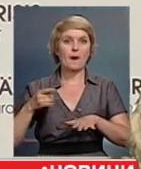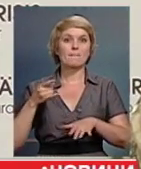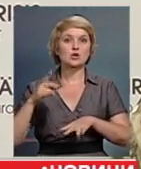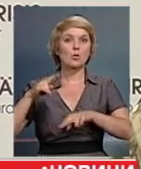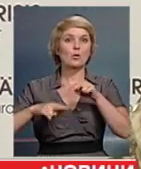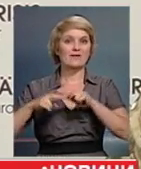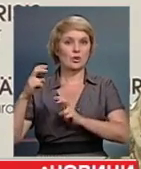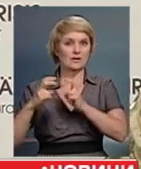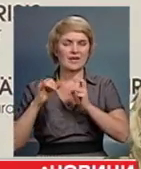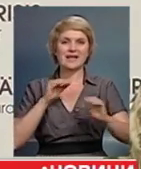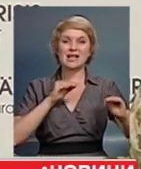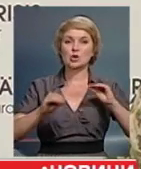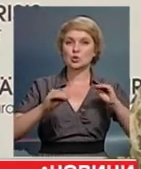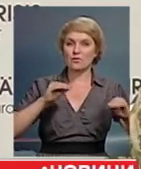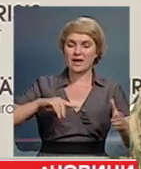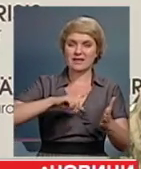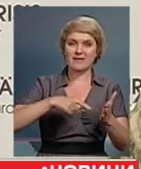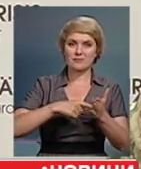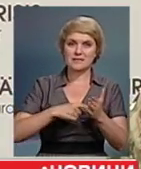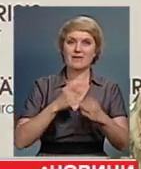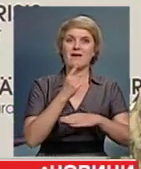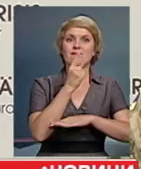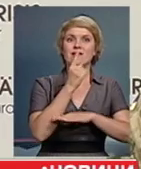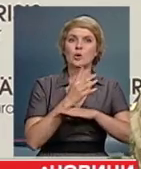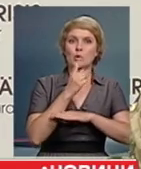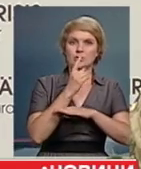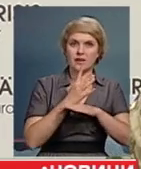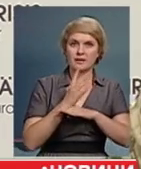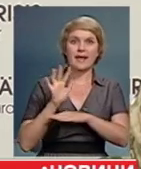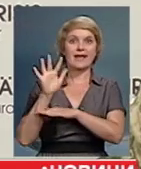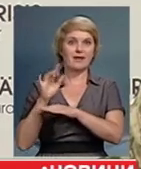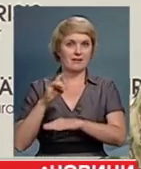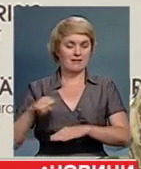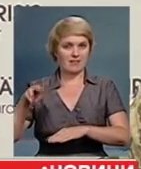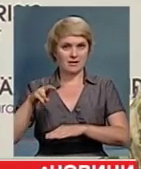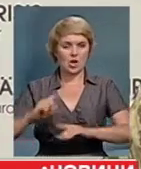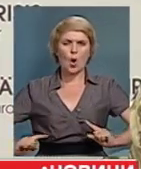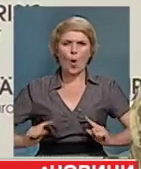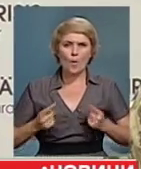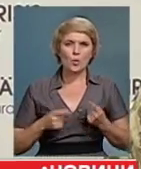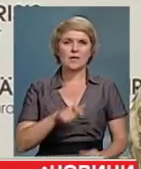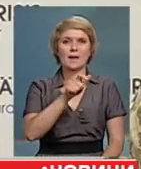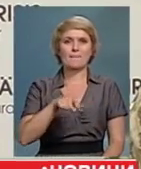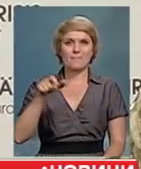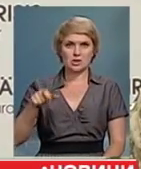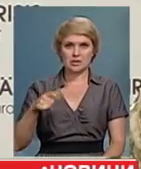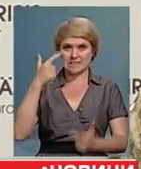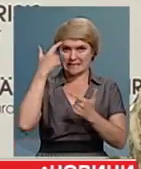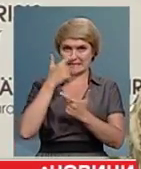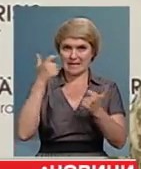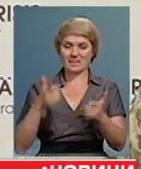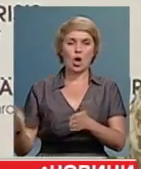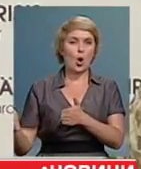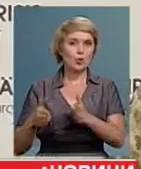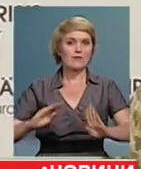місті великокаліберної артилерії та ракетних установок «Град». Обурені мешканці заявили, що